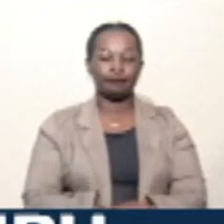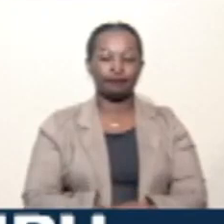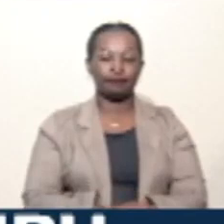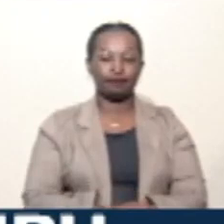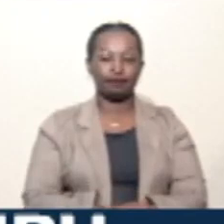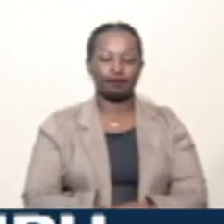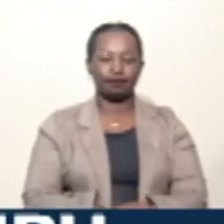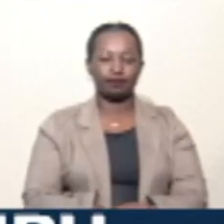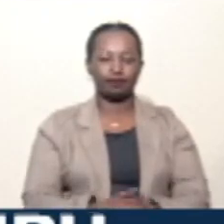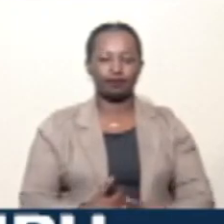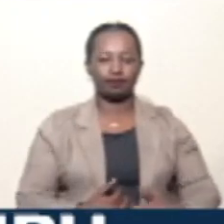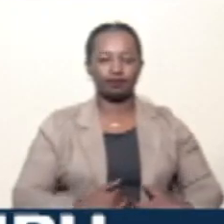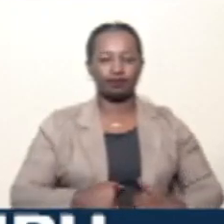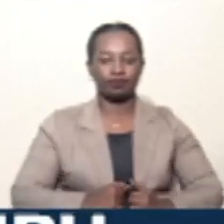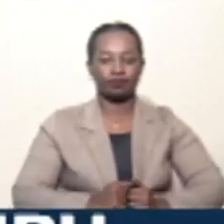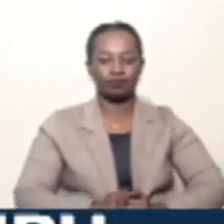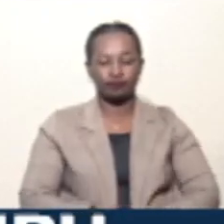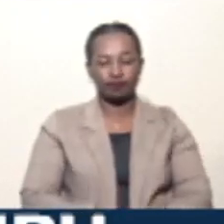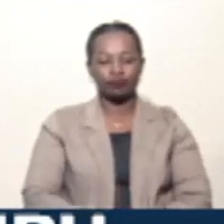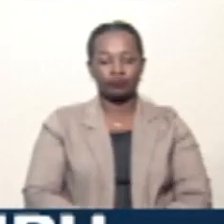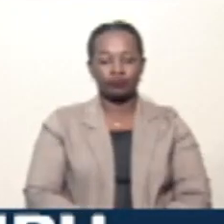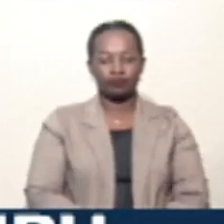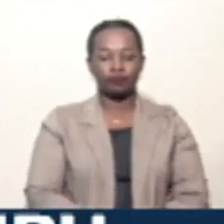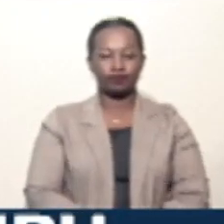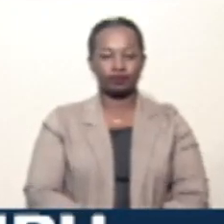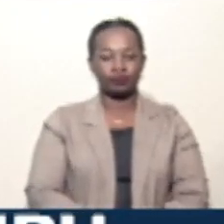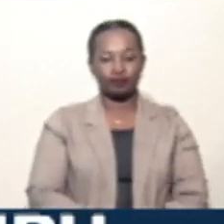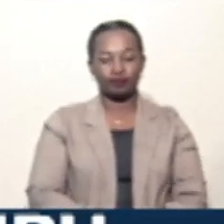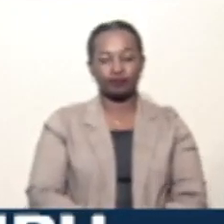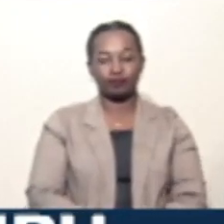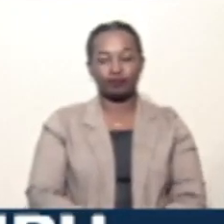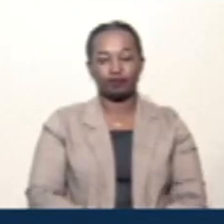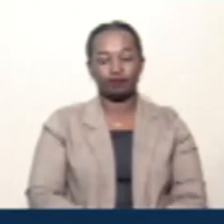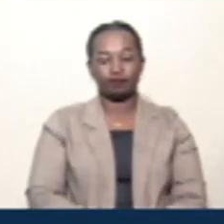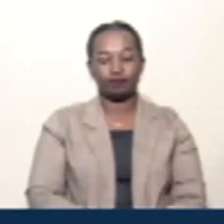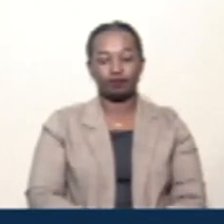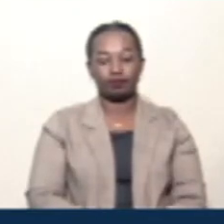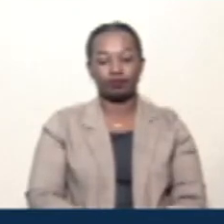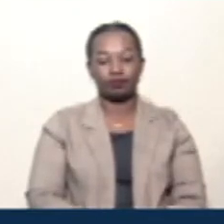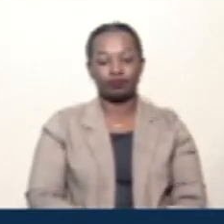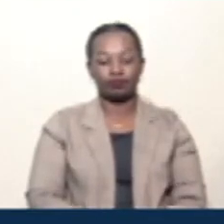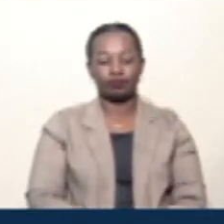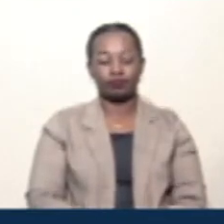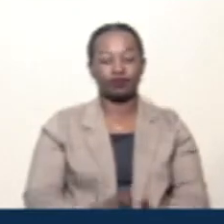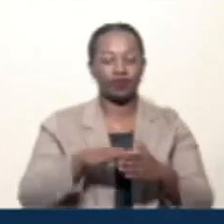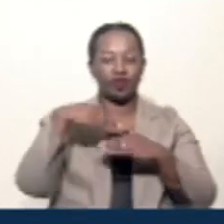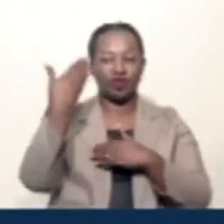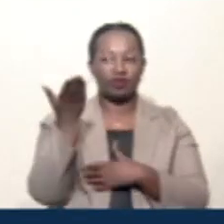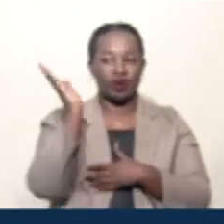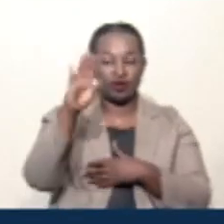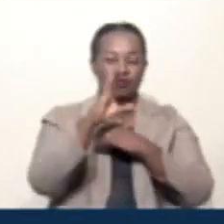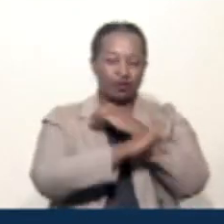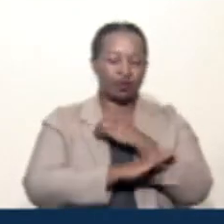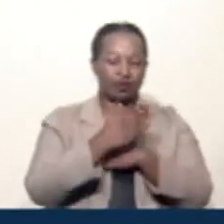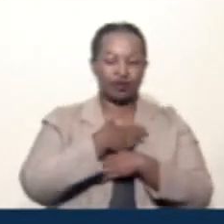To return to our countries and empower more women in parliament, we need Rwanda is the country. Nyuma yo gusubira mu bihugu